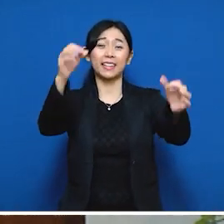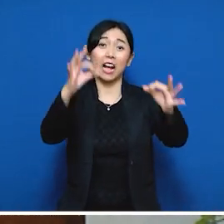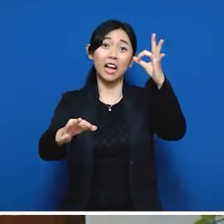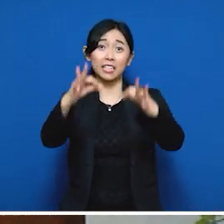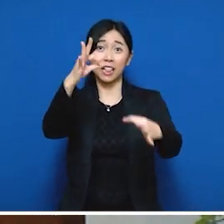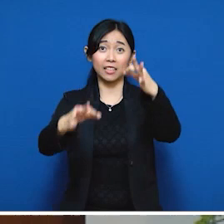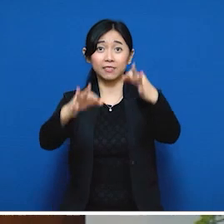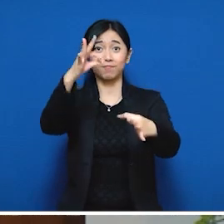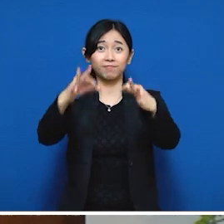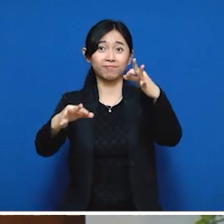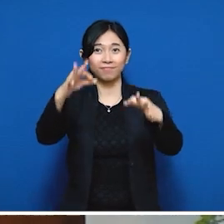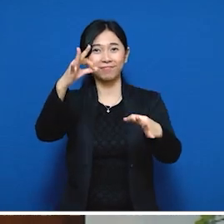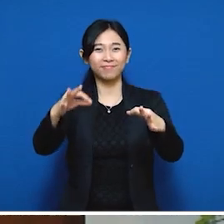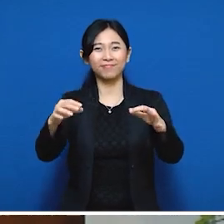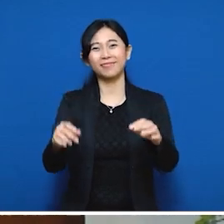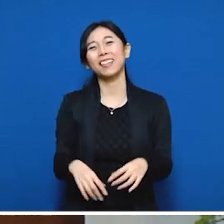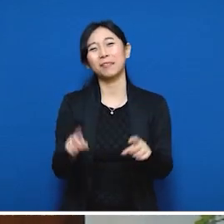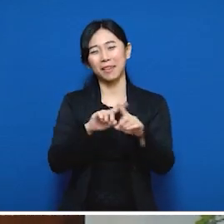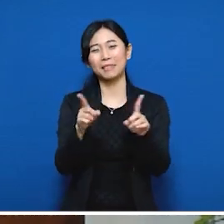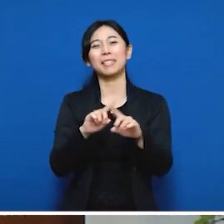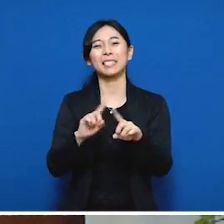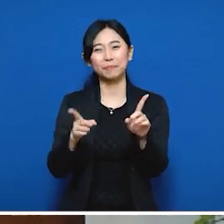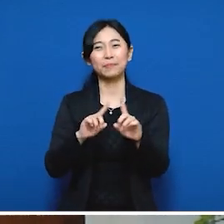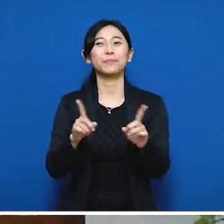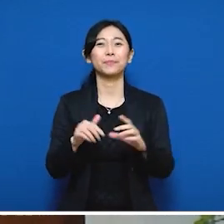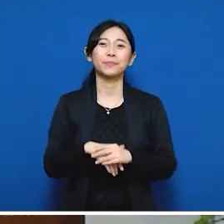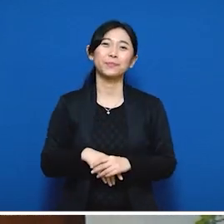keadilan, dan seterusnya.